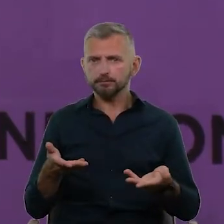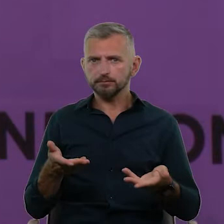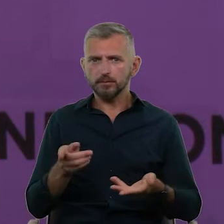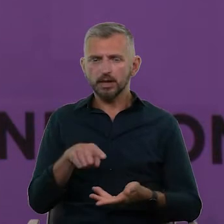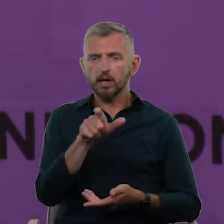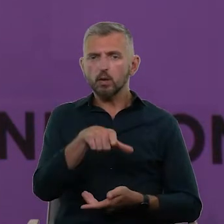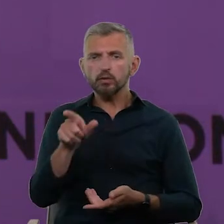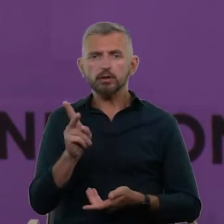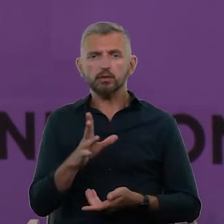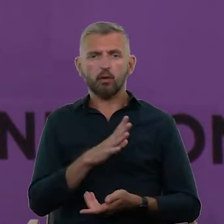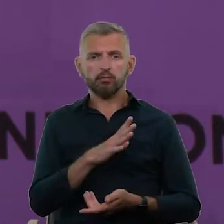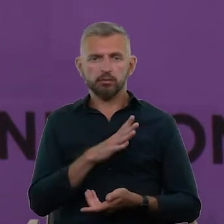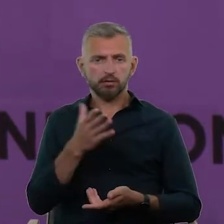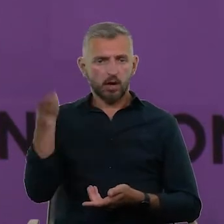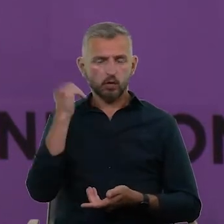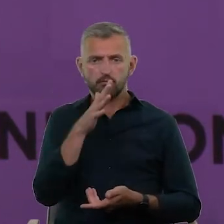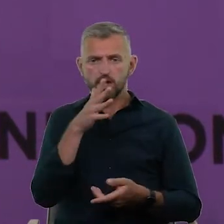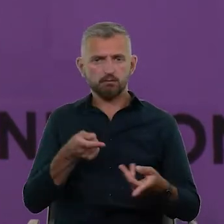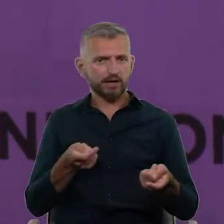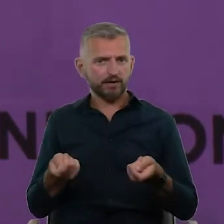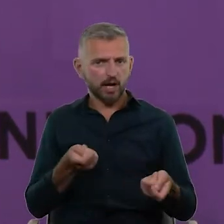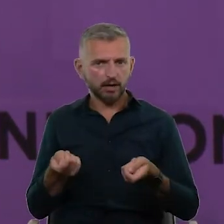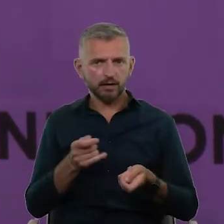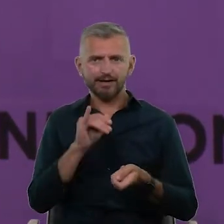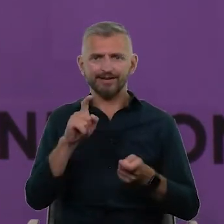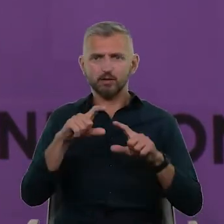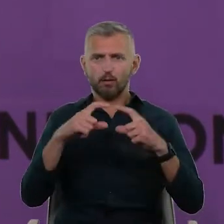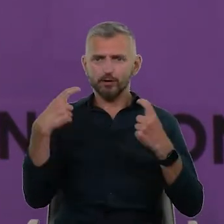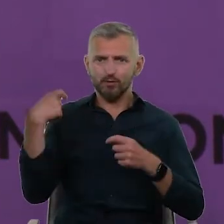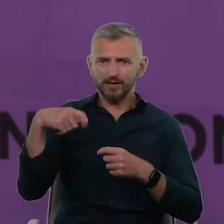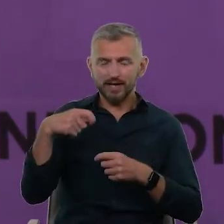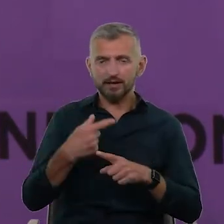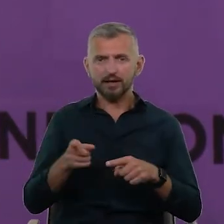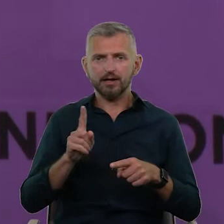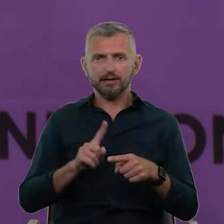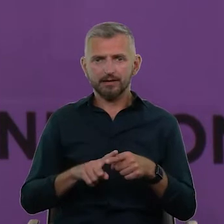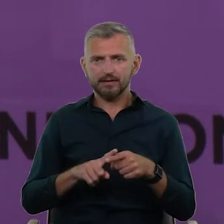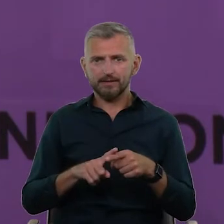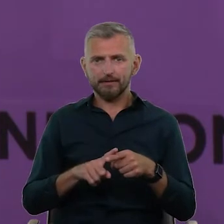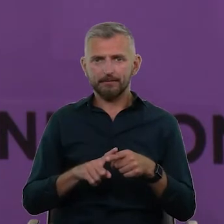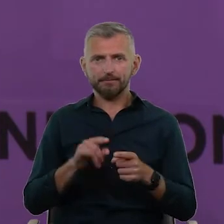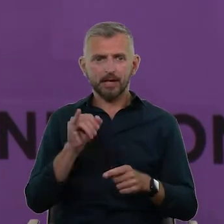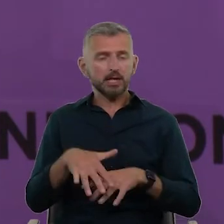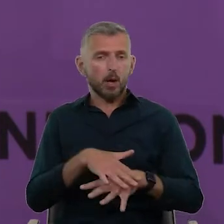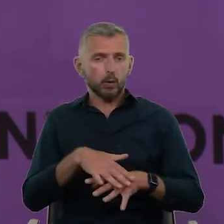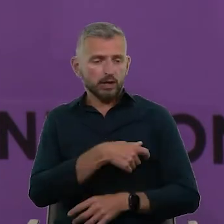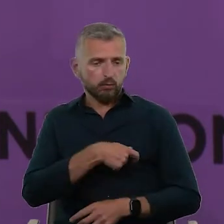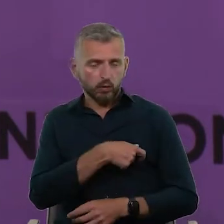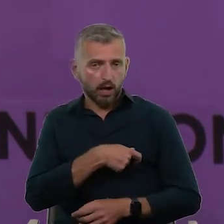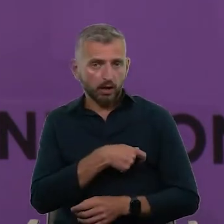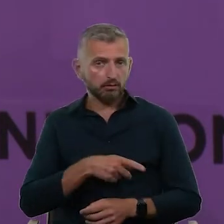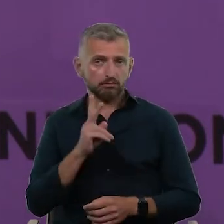ті люди, які були при владі з Офісу Президента, це безпосередньо і народні депутати, які